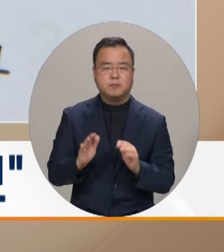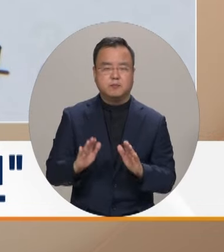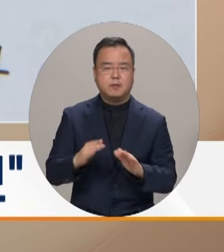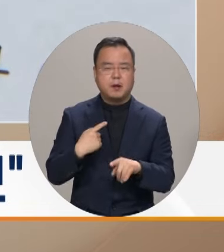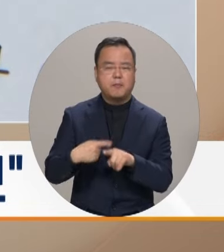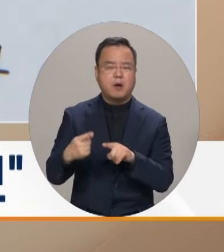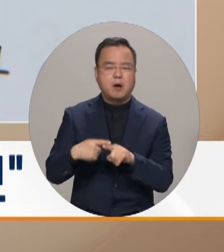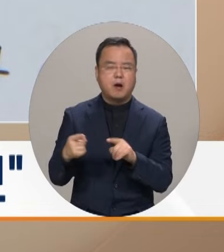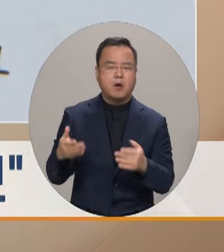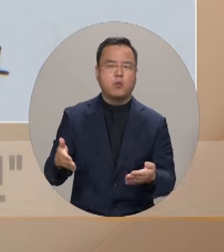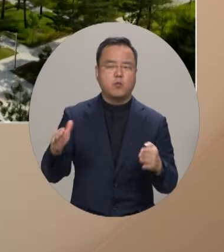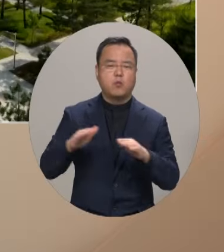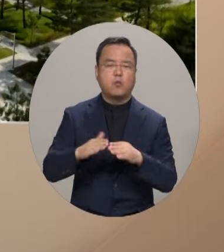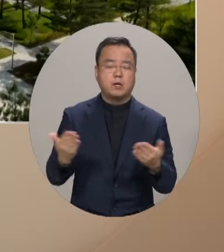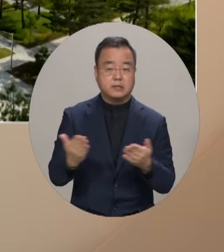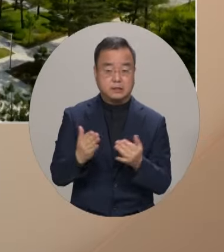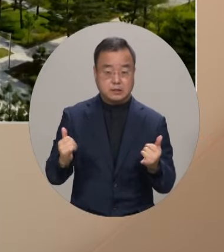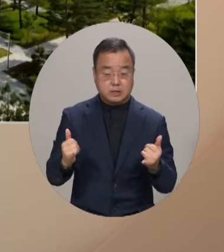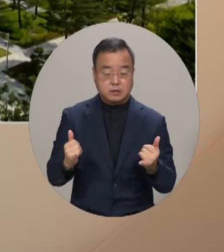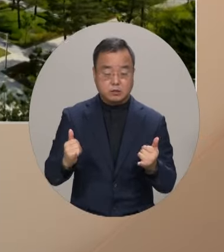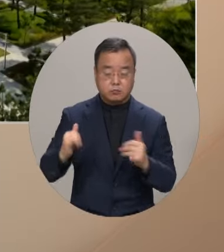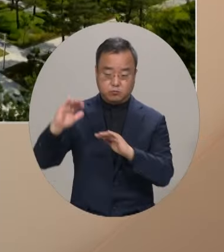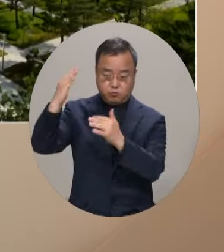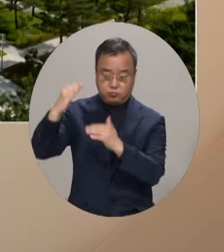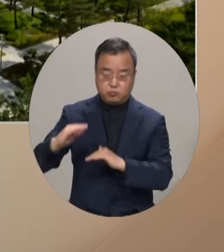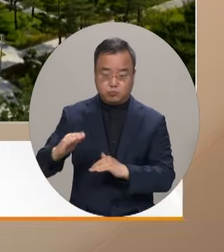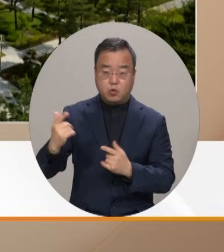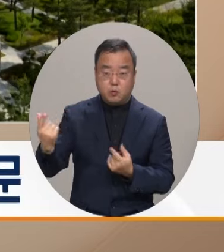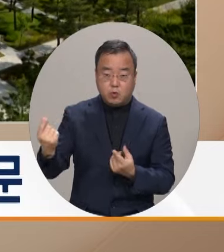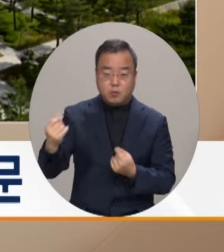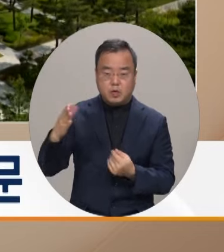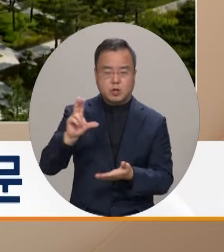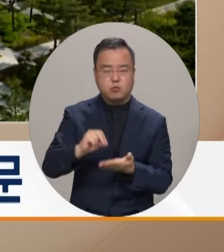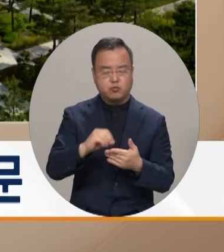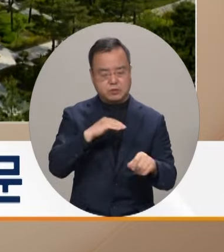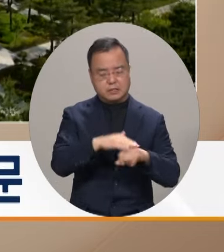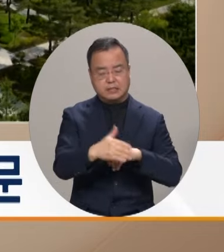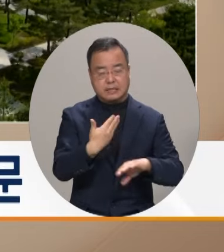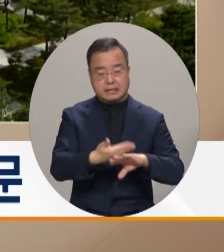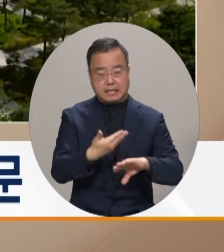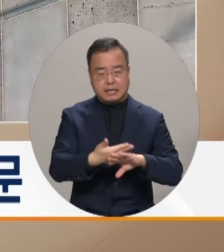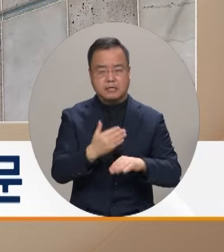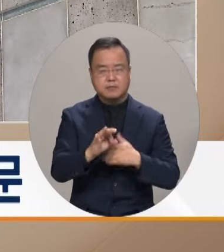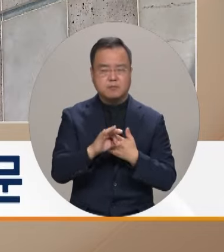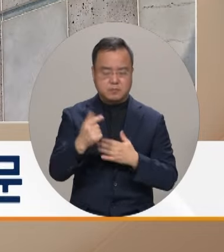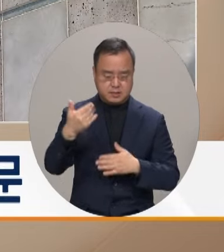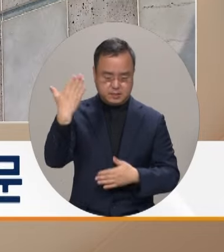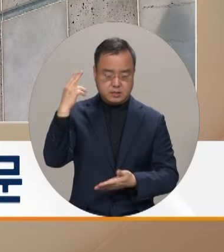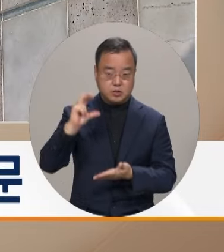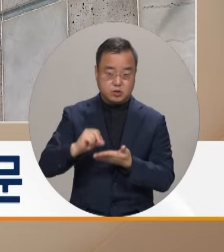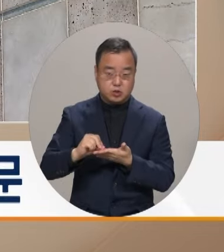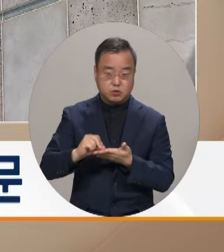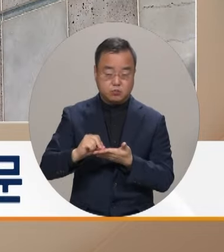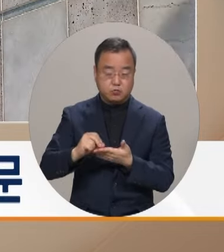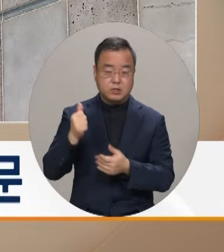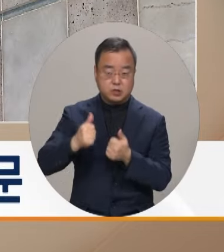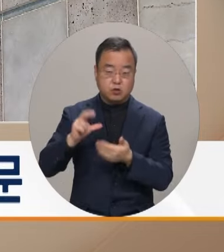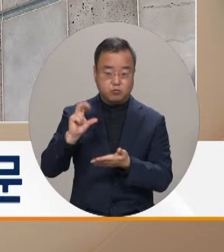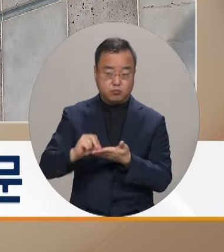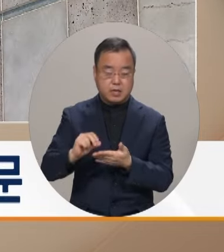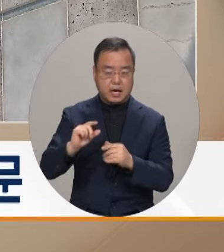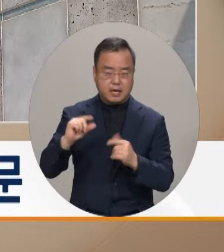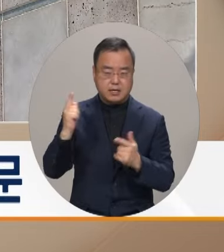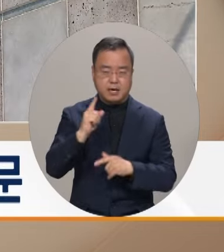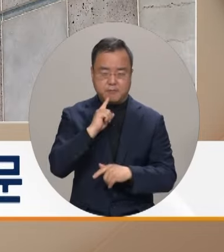평가원 직원들은 일단이 지문이 같아도 문제 유형이 다르면 기출로 보지 않는다는이 기출문항 판정